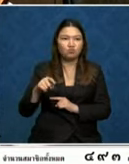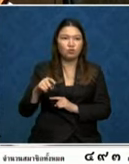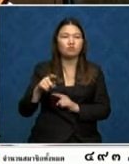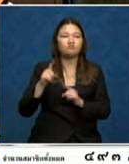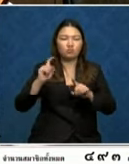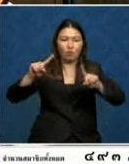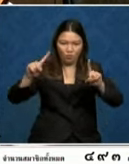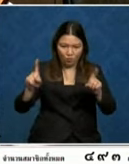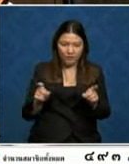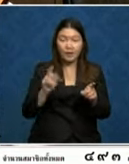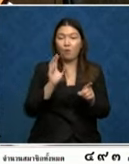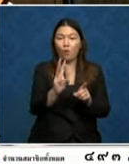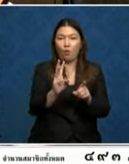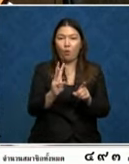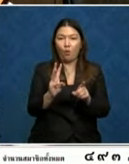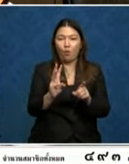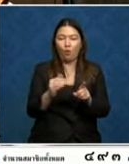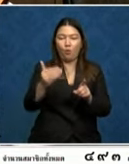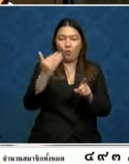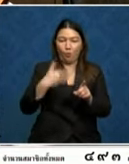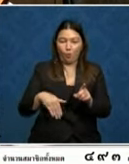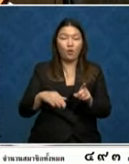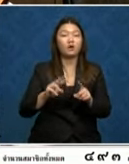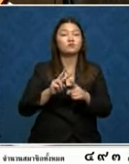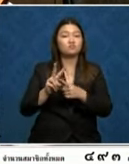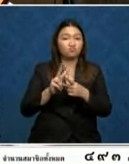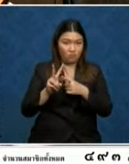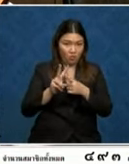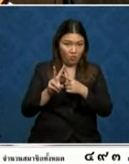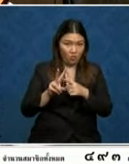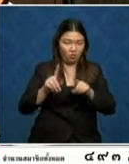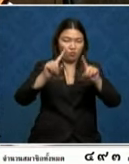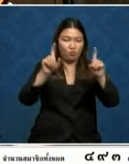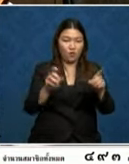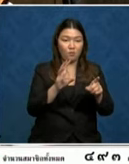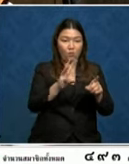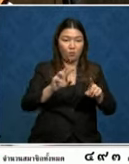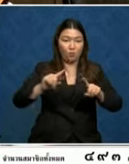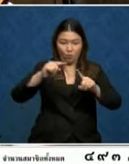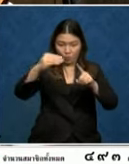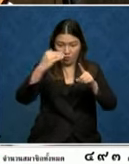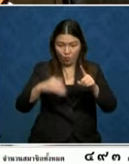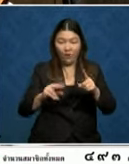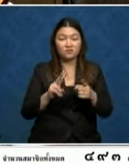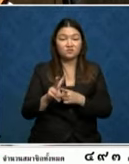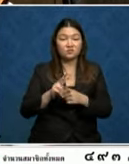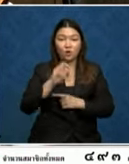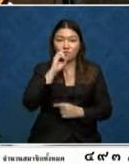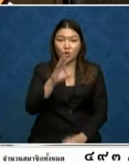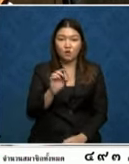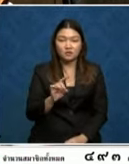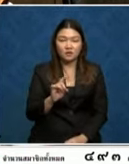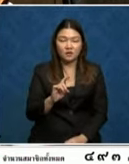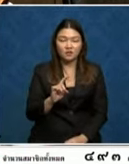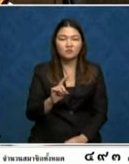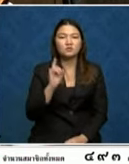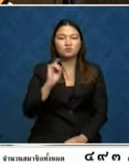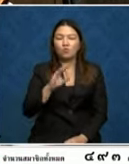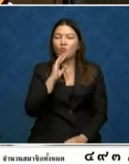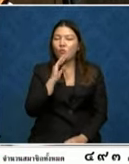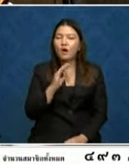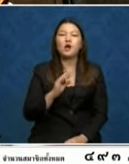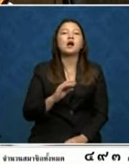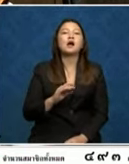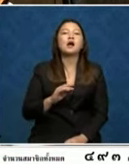่เป็วง F6 microfability ที่เขียนรายเอียดของประเด็เรื่องของการคัดเรื่อง